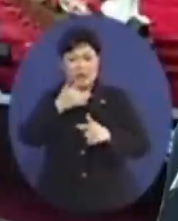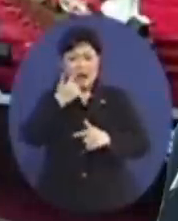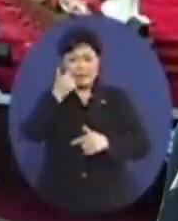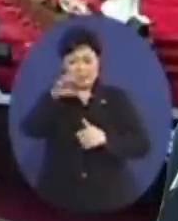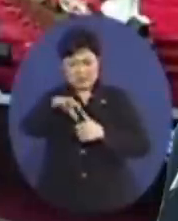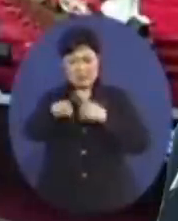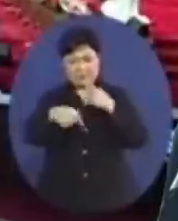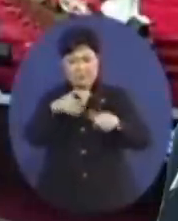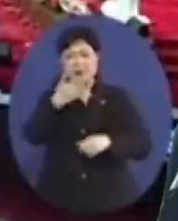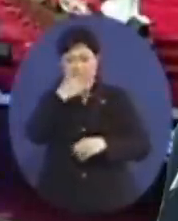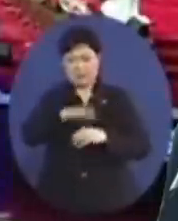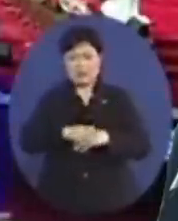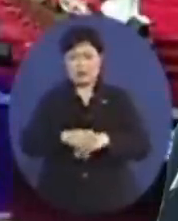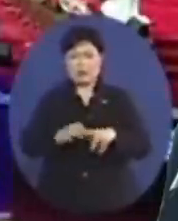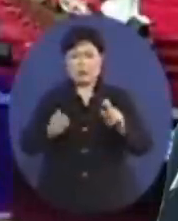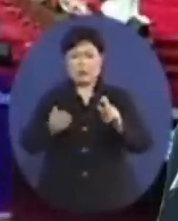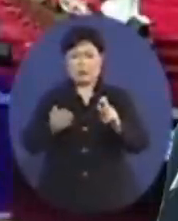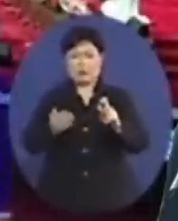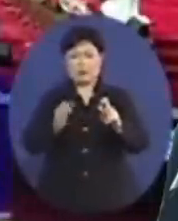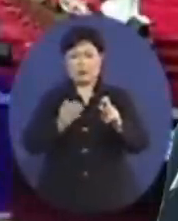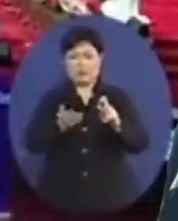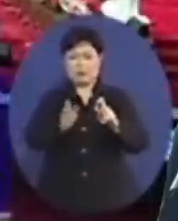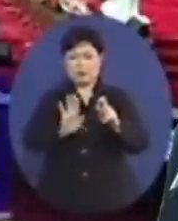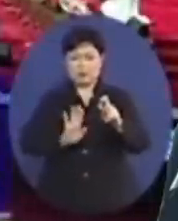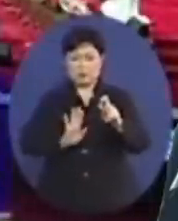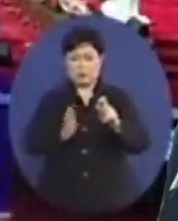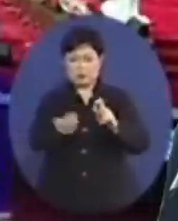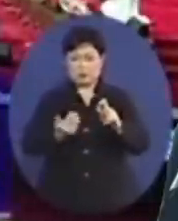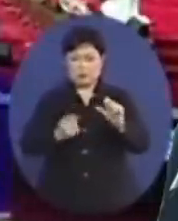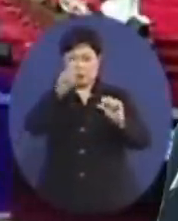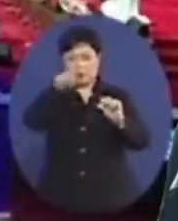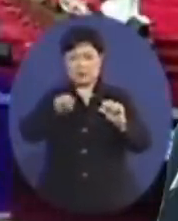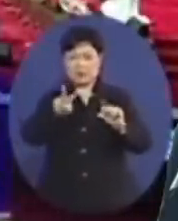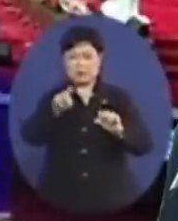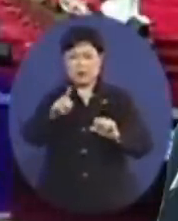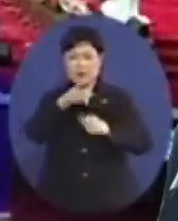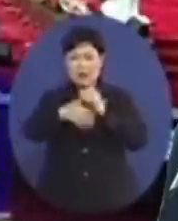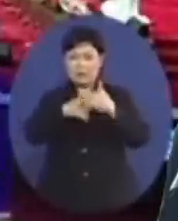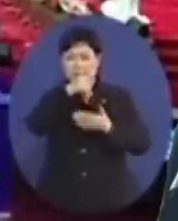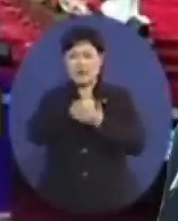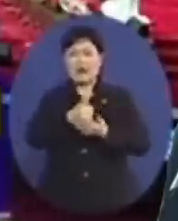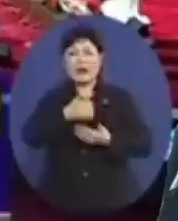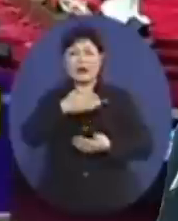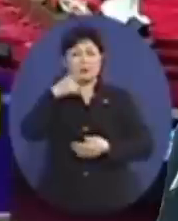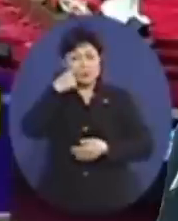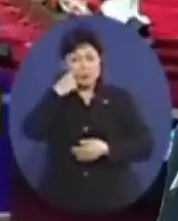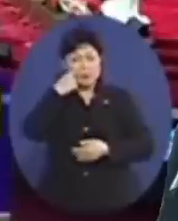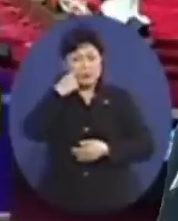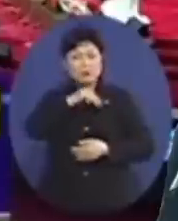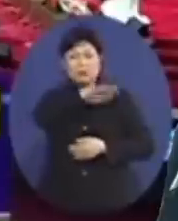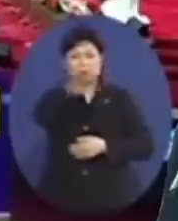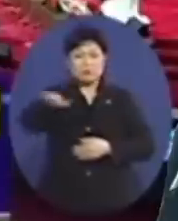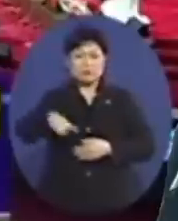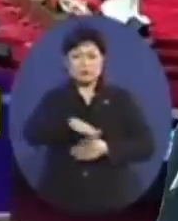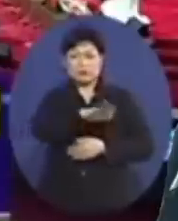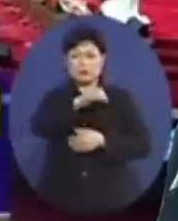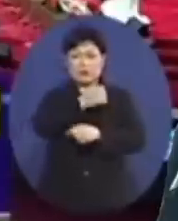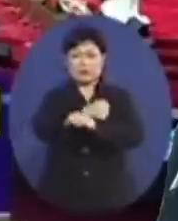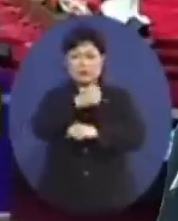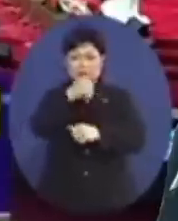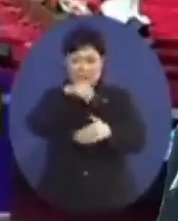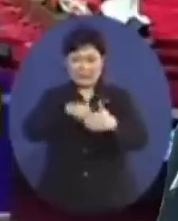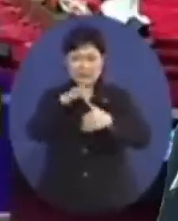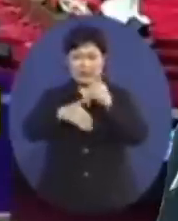고린도후서 5장 21절에 하나님이 죄를 알지도 못하신 이를 우리를 대신하여 죄로 삼으신 것은 우리로 하여금 그 안에서 하나님의 의가 되게 하려